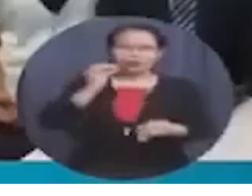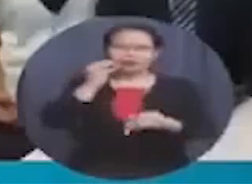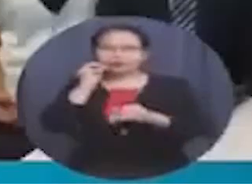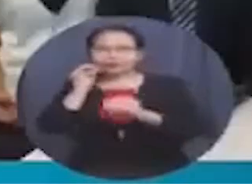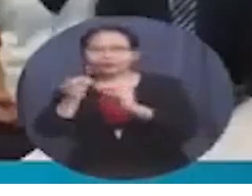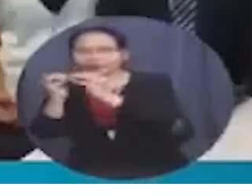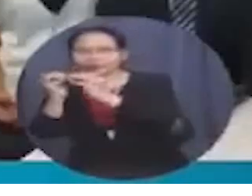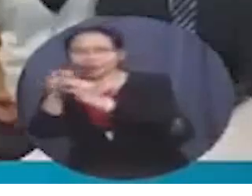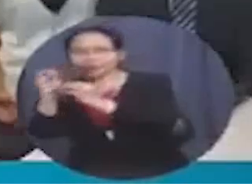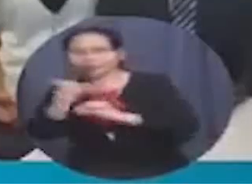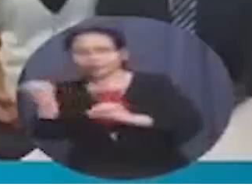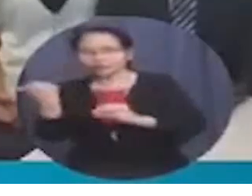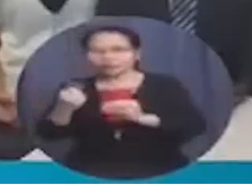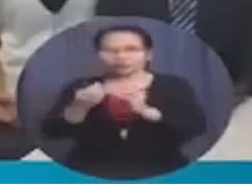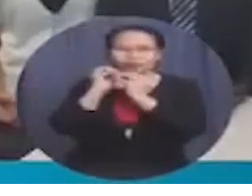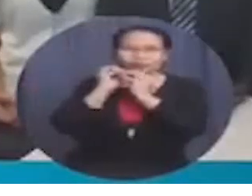Halik ng halik kung kanikanino.